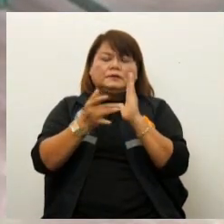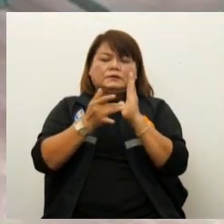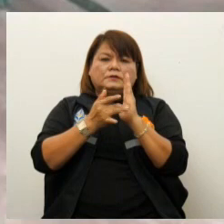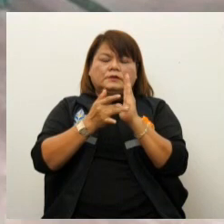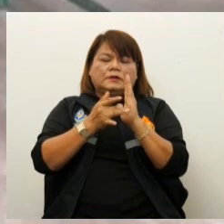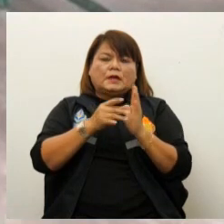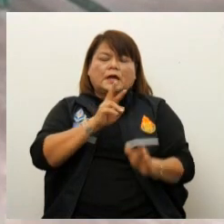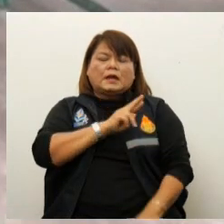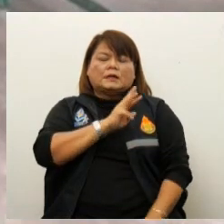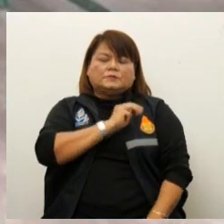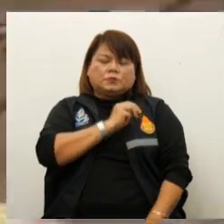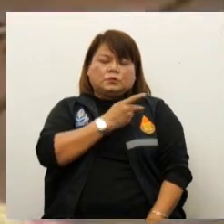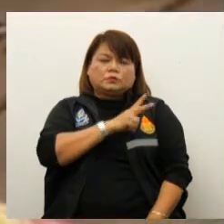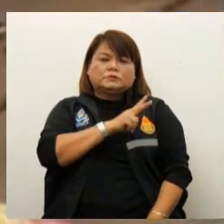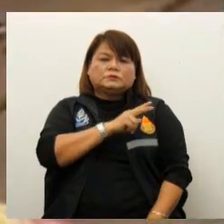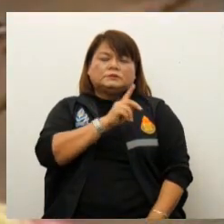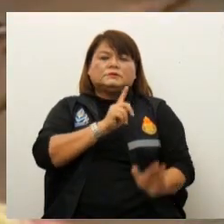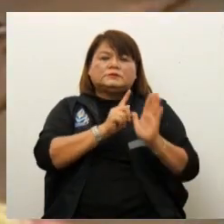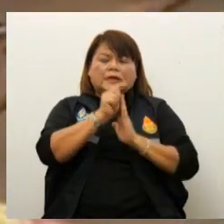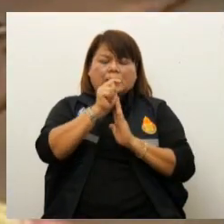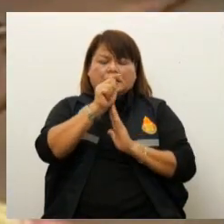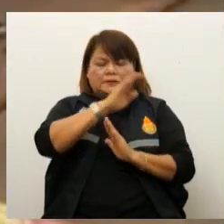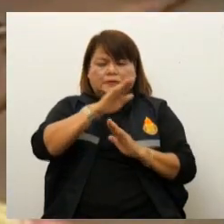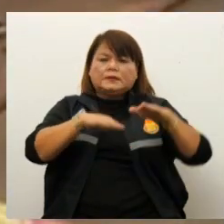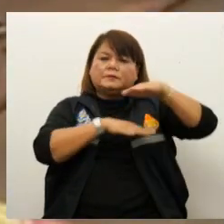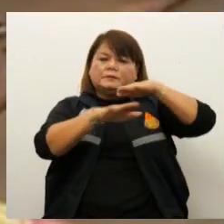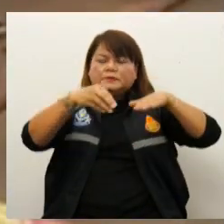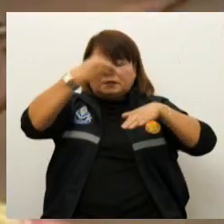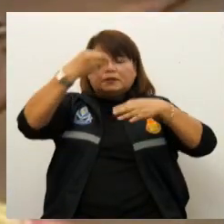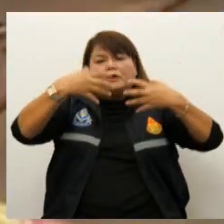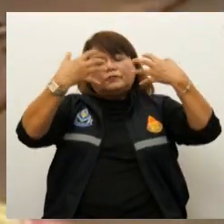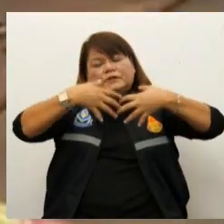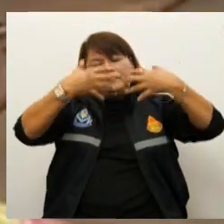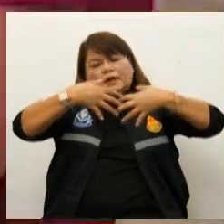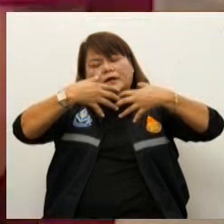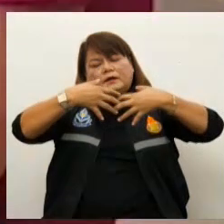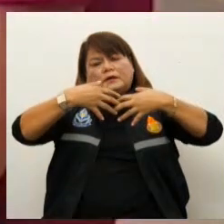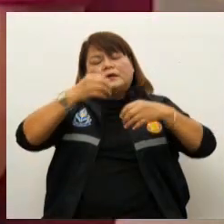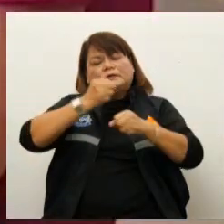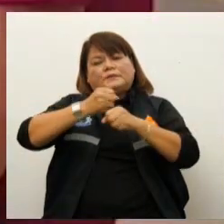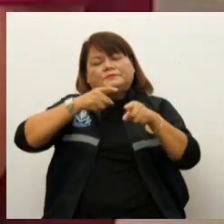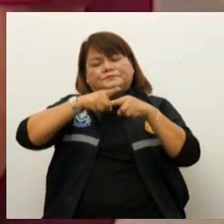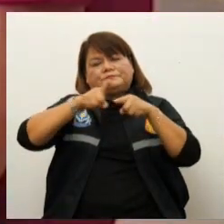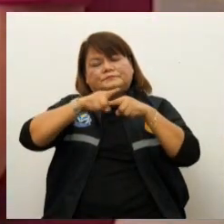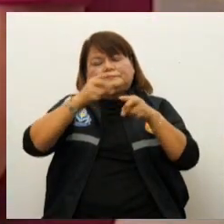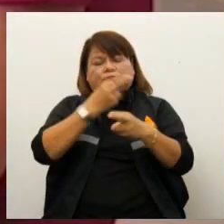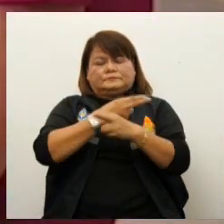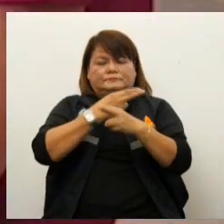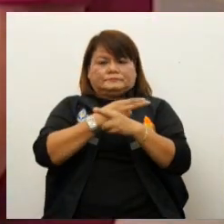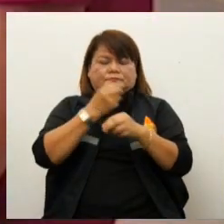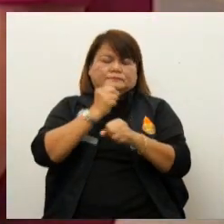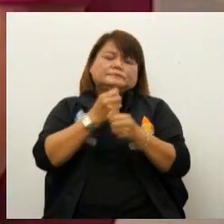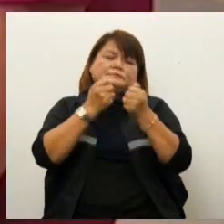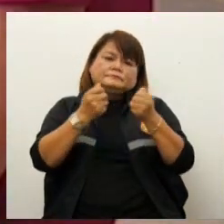มงคลตากซึ่งนักเรียนได้เรียนพื้นฐานทางวิศวกรรมเช่นการตะไบเหล็กการสร้างอุปกรณ์อิเล็กทร